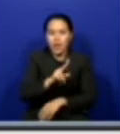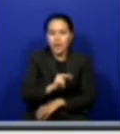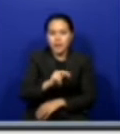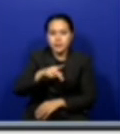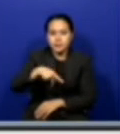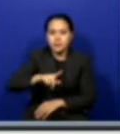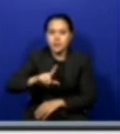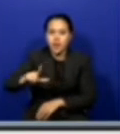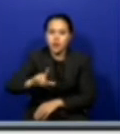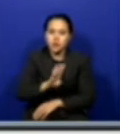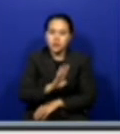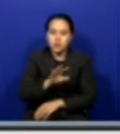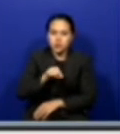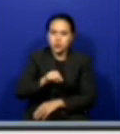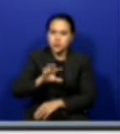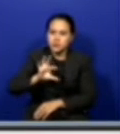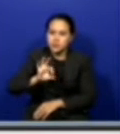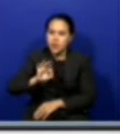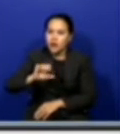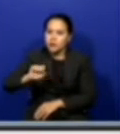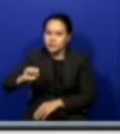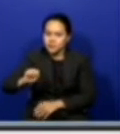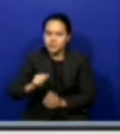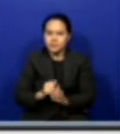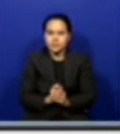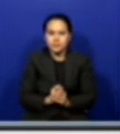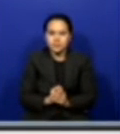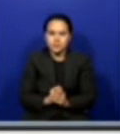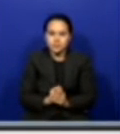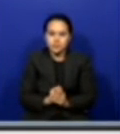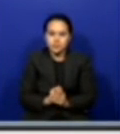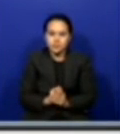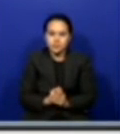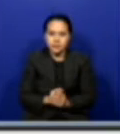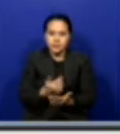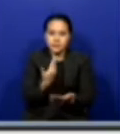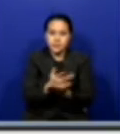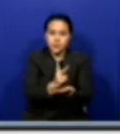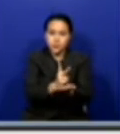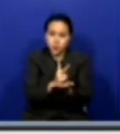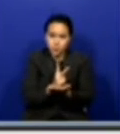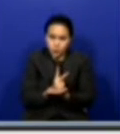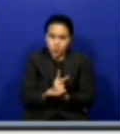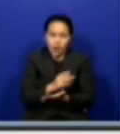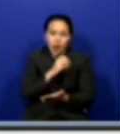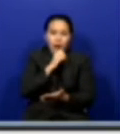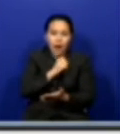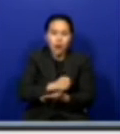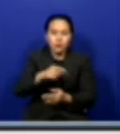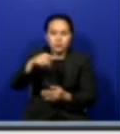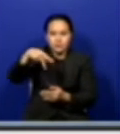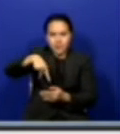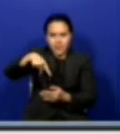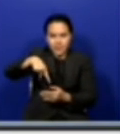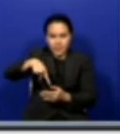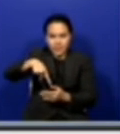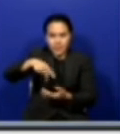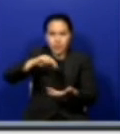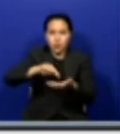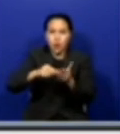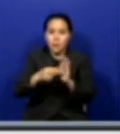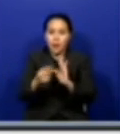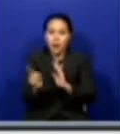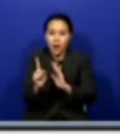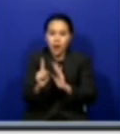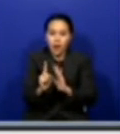4.9 แสนล้านบาทสินเชื่อจัดชั้นเก่าถึงเป็นพิเศษก็คือสินเชื่อของ